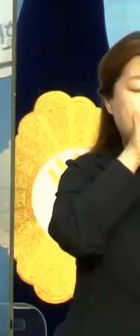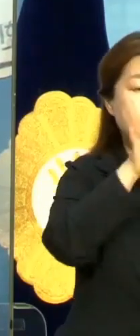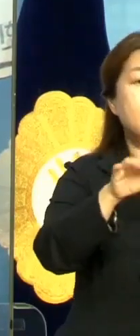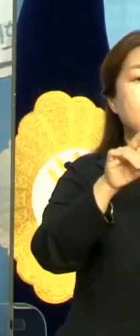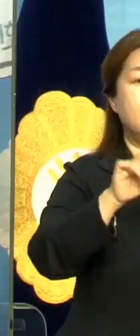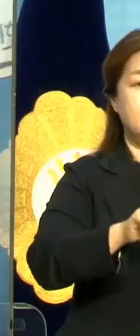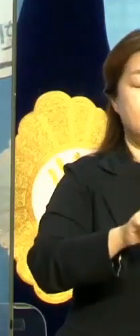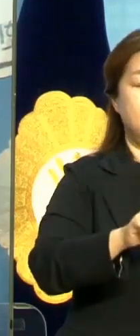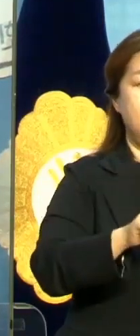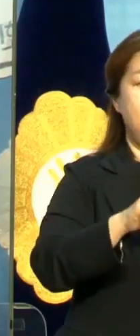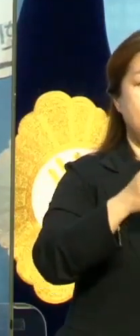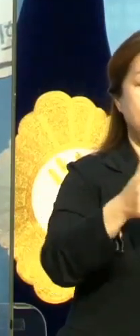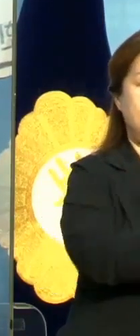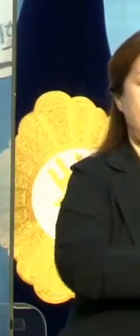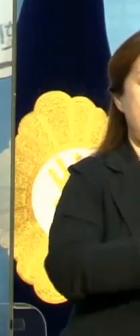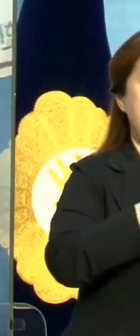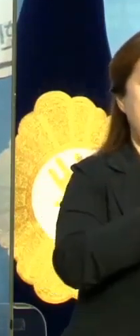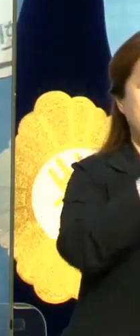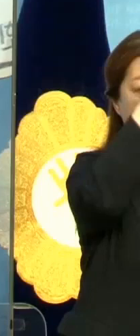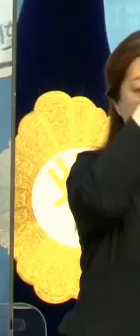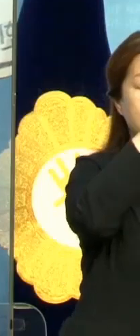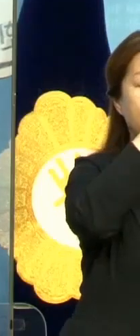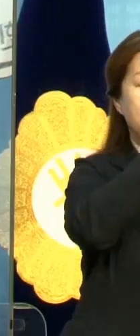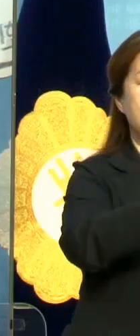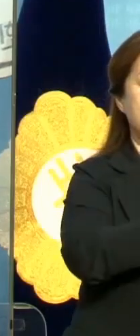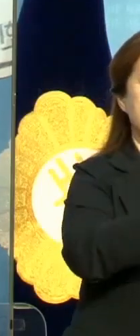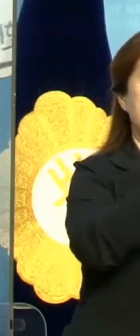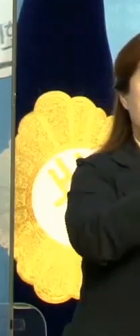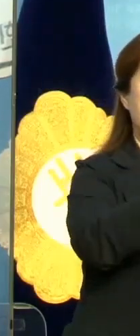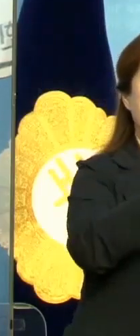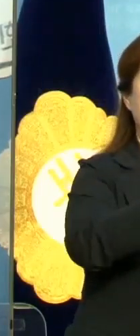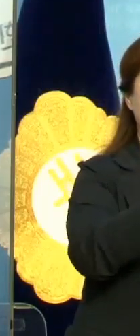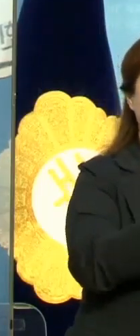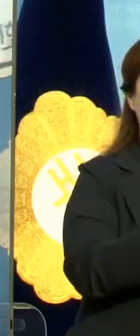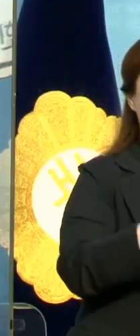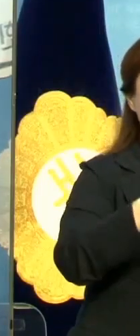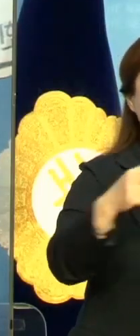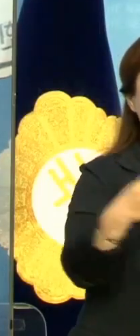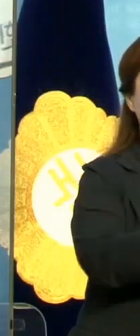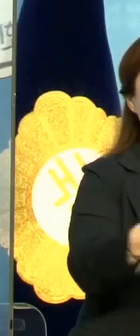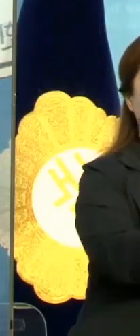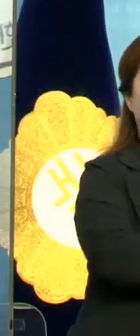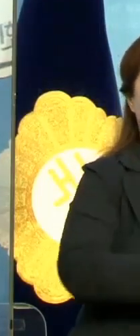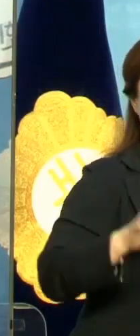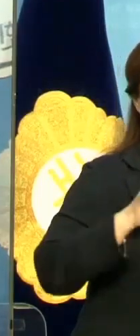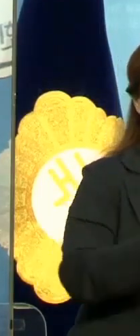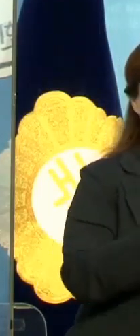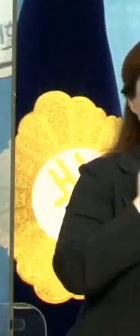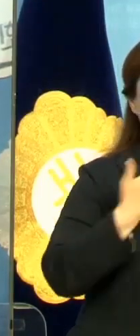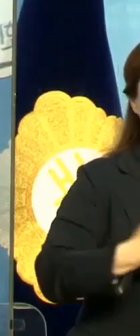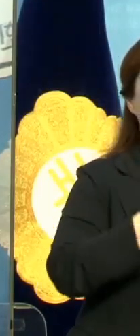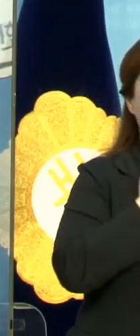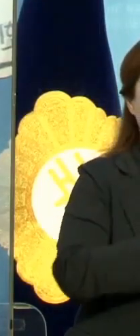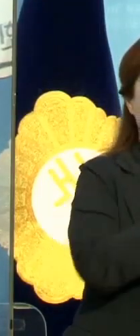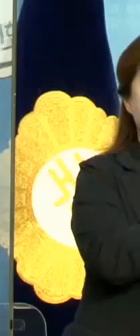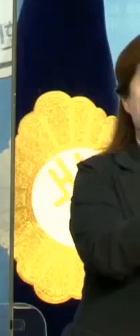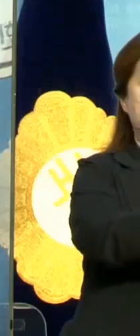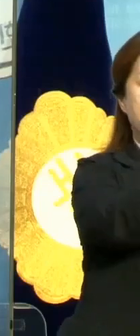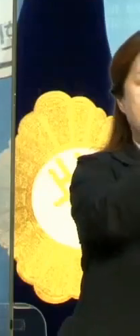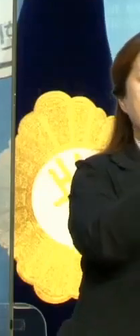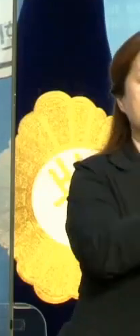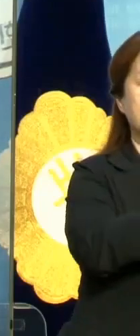매우 이례적으로 사회 연석 국토 위원회 보임 있을 뿐만 아니라 간사로 까지 선임 했습니다